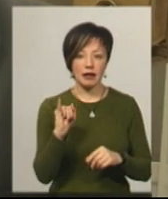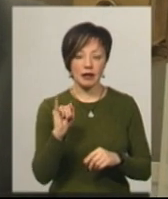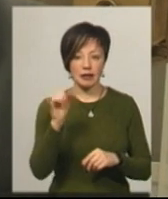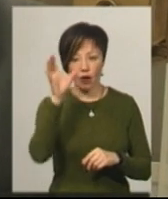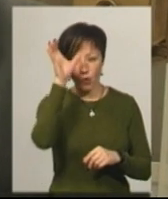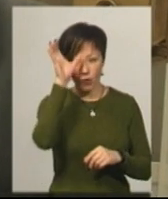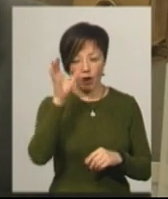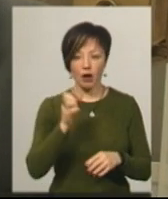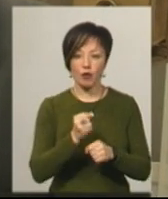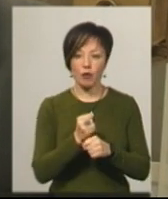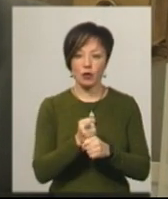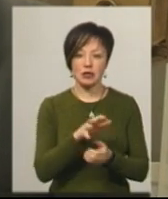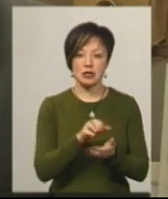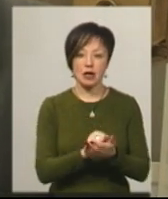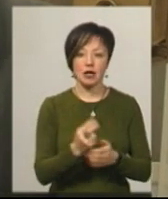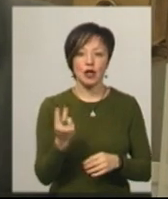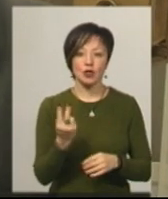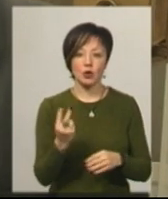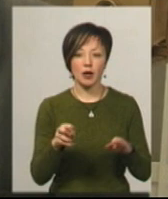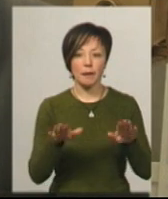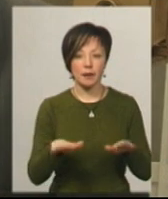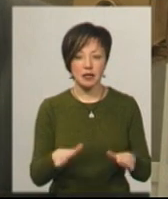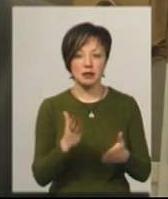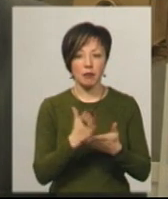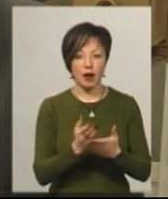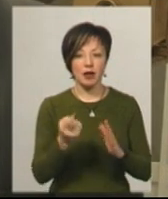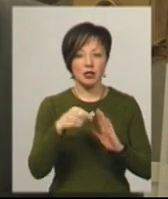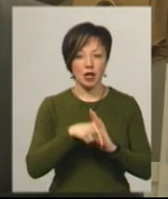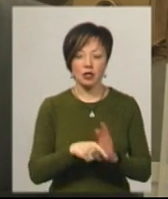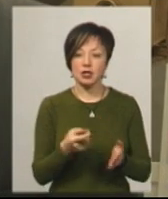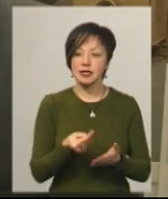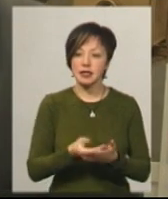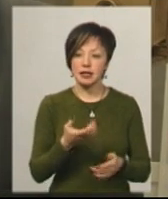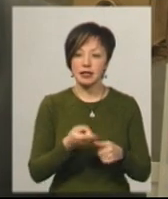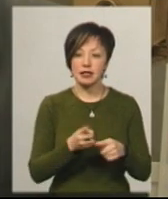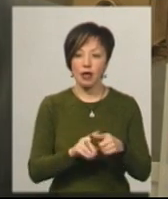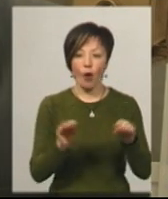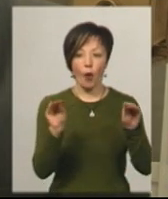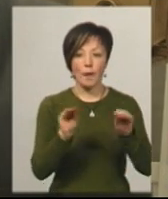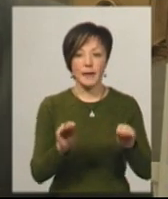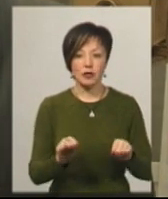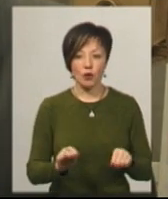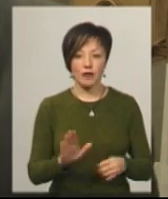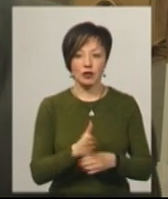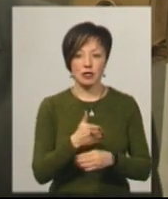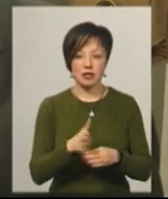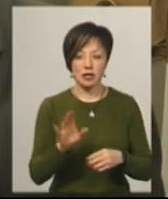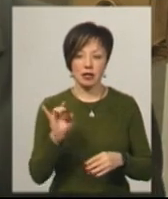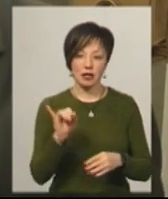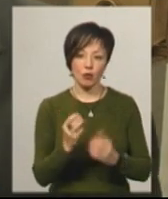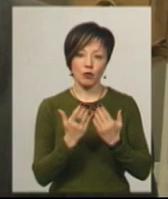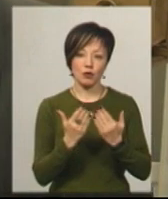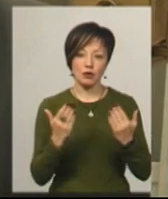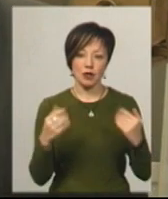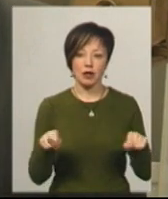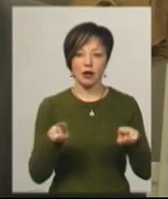Вона робота зайняла 2-е місце, вона має значення, саме ціна – це описова частина. І навіть тепер в музеї представлена